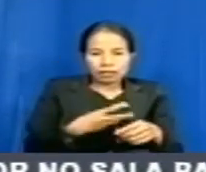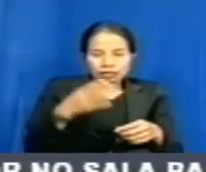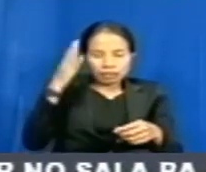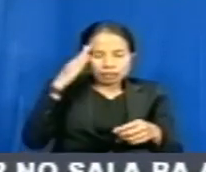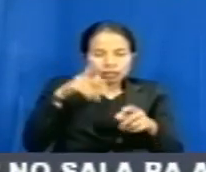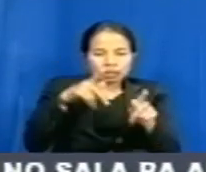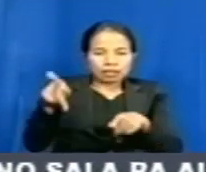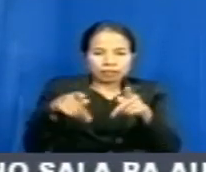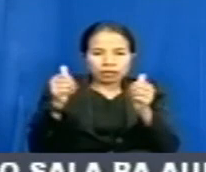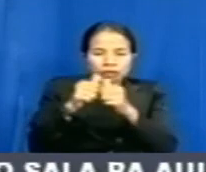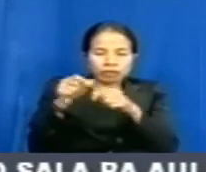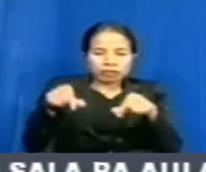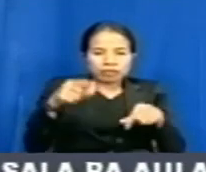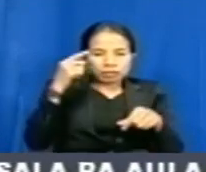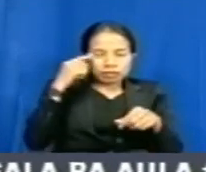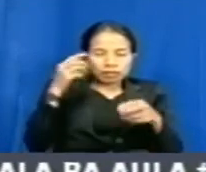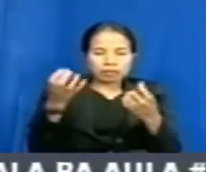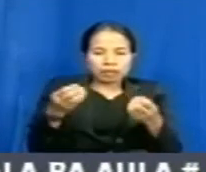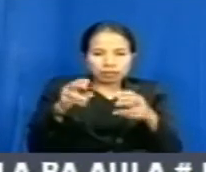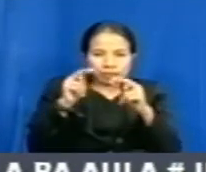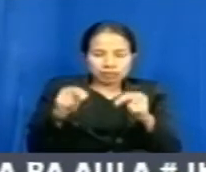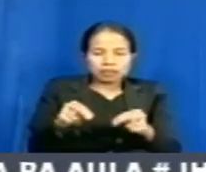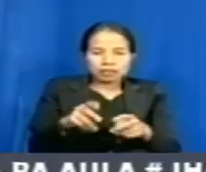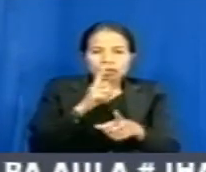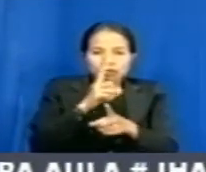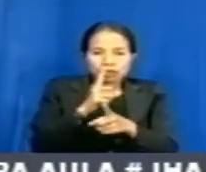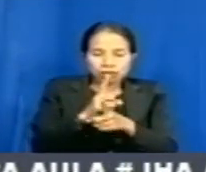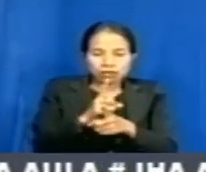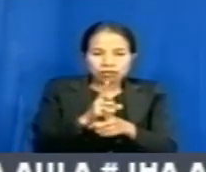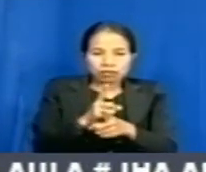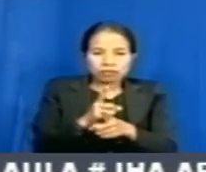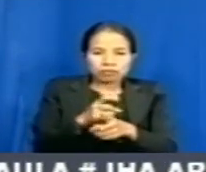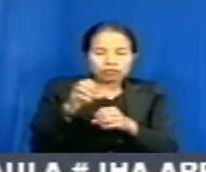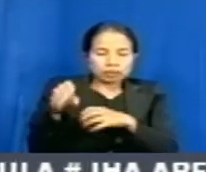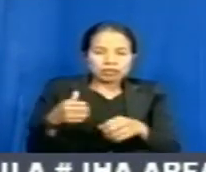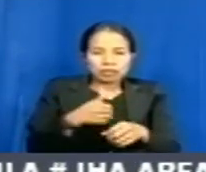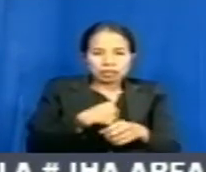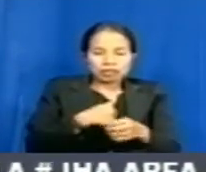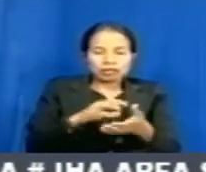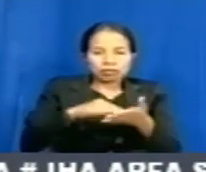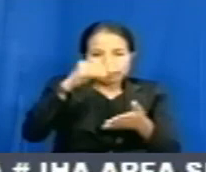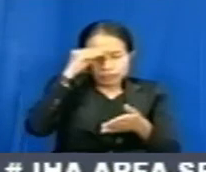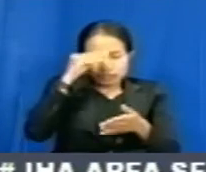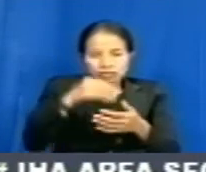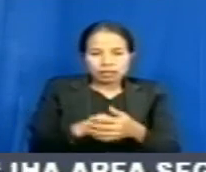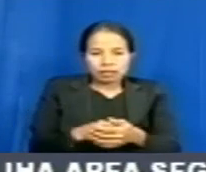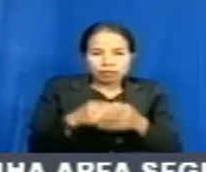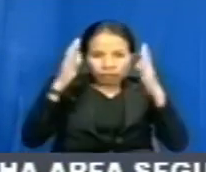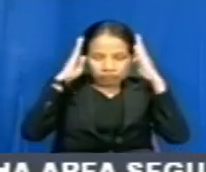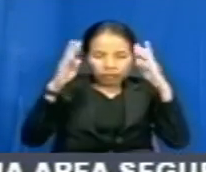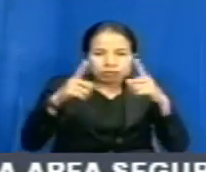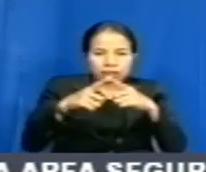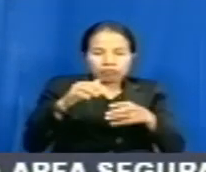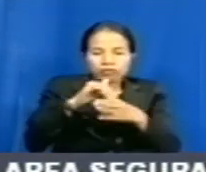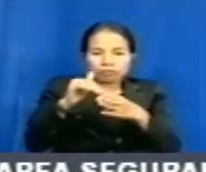matan barak mak presiden tetebe satu husik siranean husi analfabetisasaun antong aktividad ne bemek importante lima kita fokus li ba formasaun